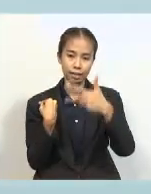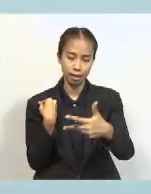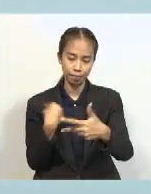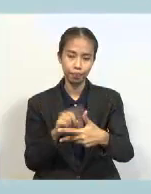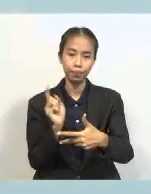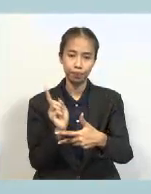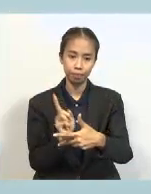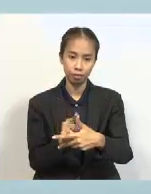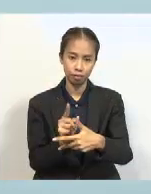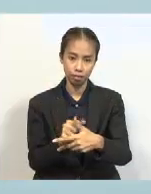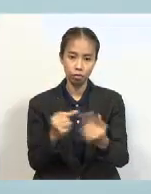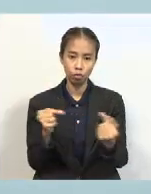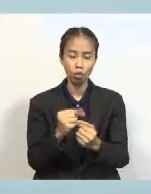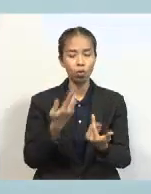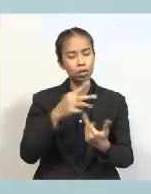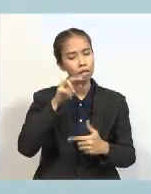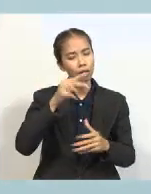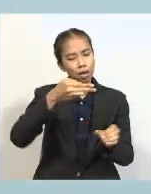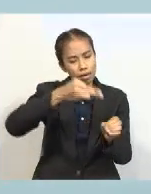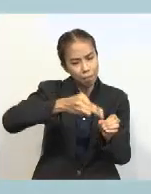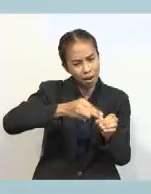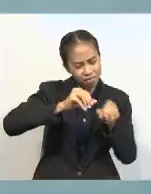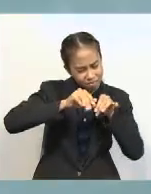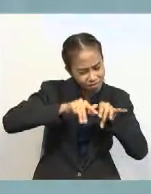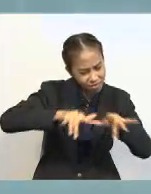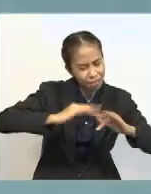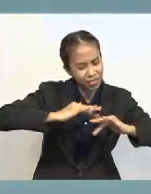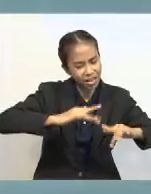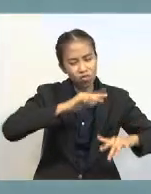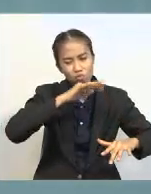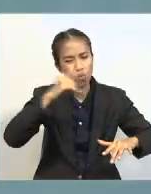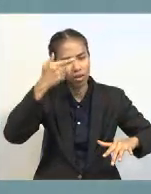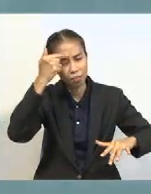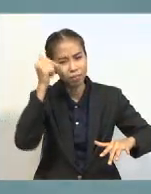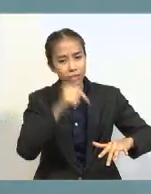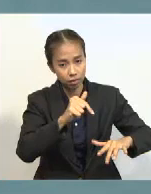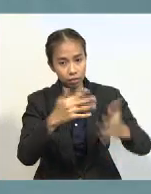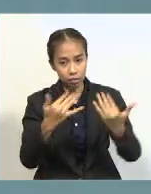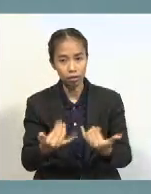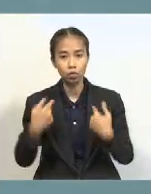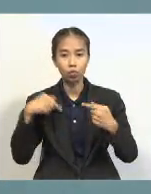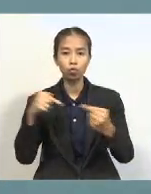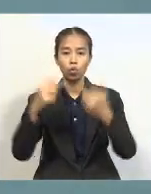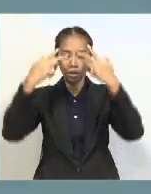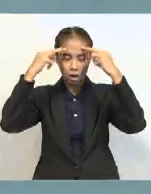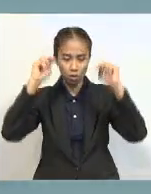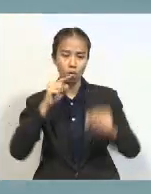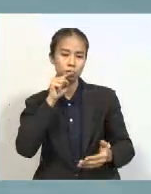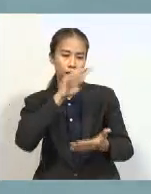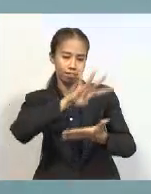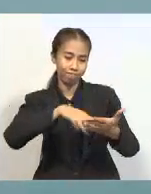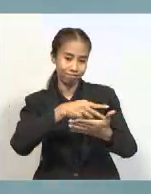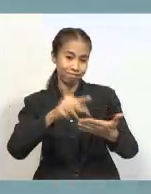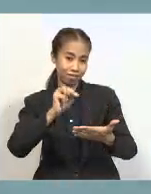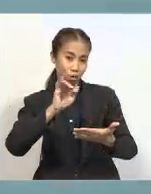ณ์ประกอบด้วยการขจัดคราบน้ำมันรั่วไหลในทะเลตามที่นายกรัฐมนตรีได้มอบนโยบายไว้เพื่อสอดคล้องกับแนวทางพัฒ